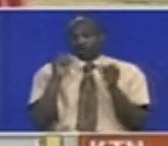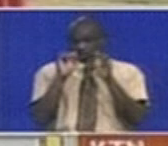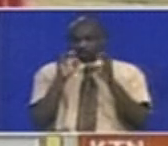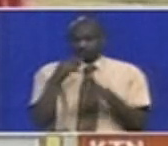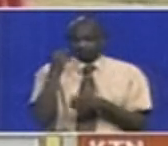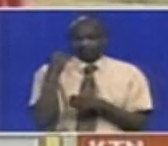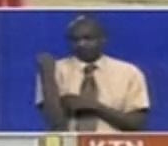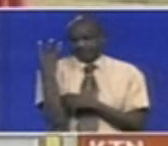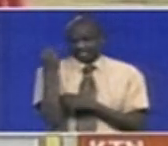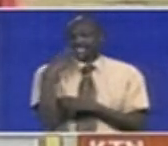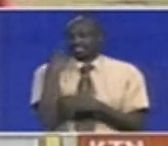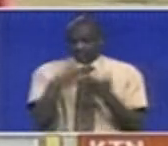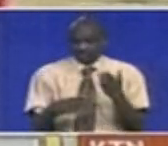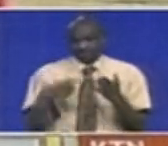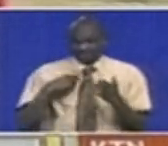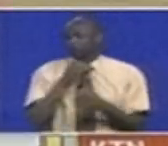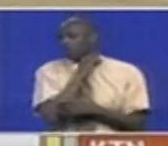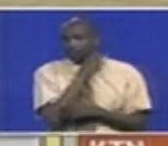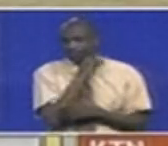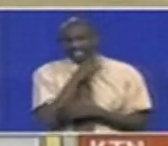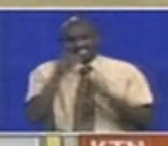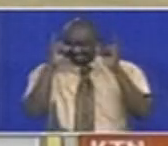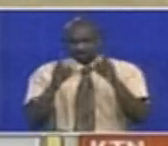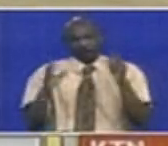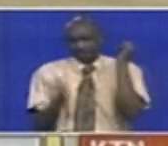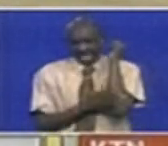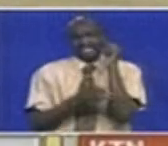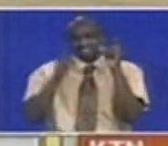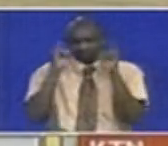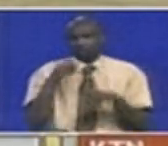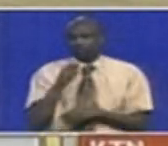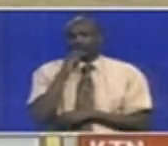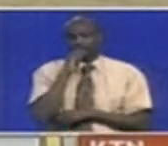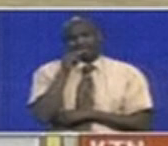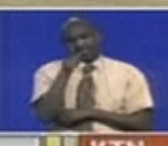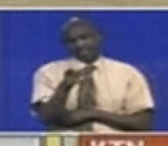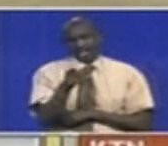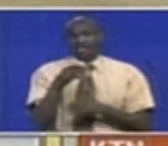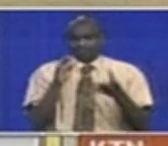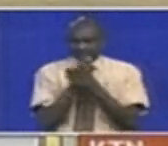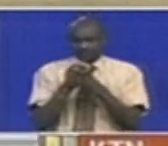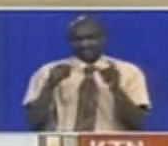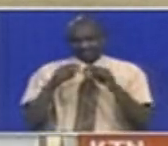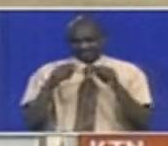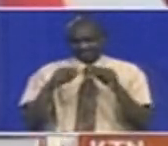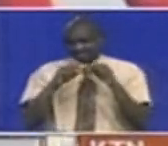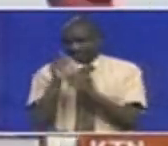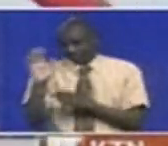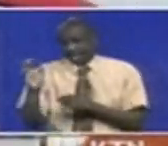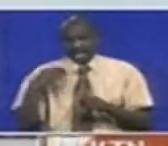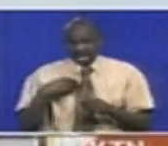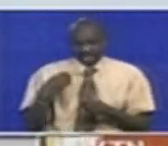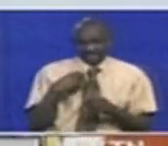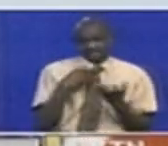FC Twahir Muhyiddin ameendelea kulalamikia uamuzi mbaya wa msimamizi wa mchuano kati ya timu yake na Taska katika uwanja wa